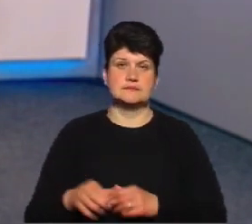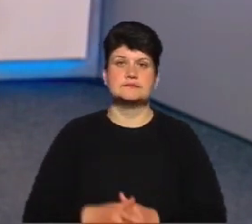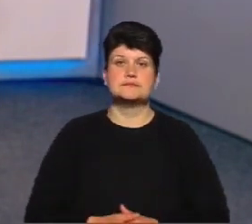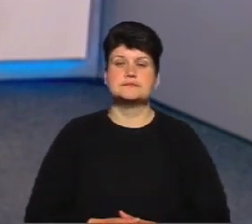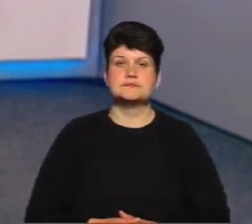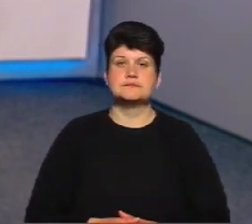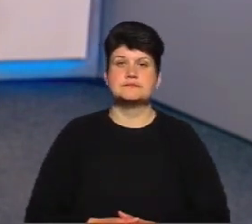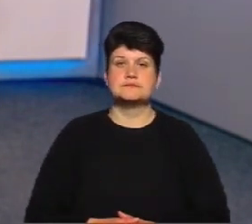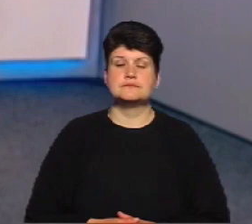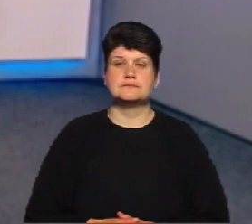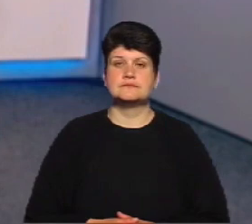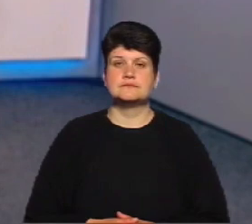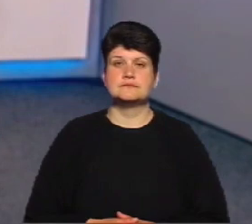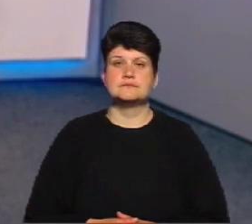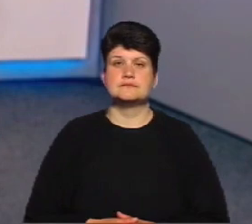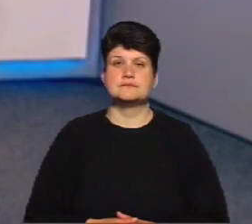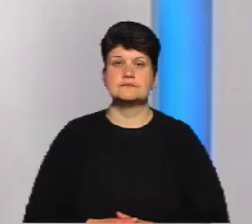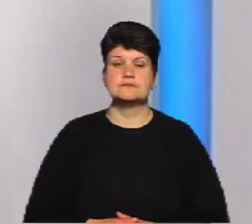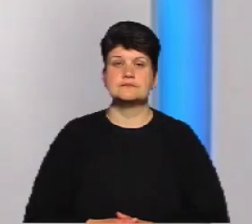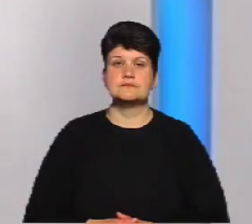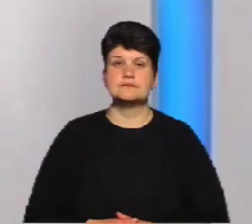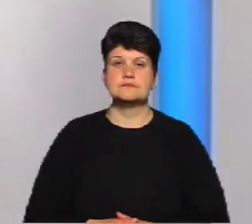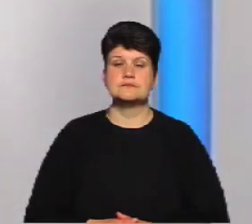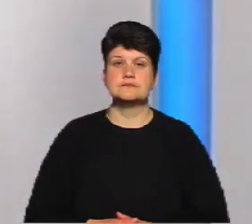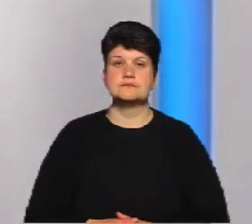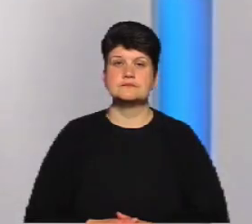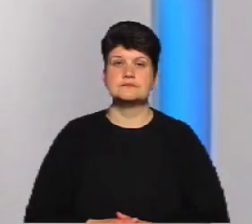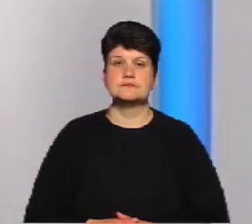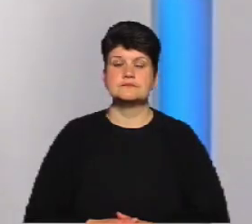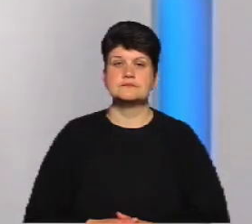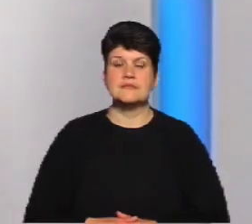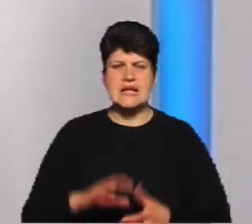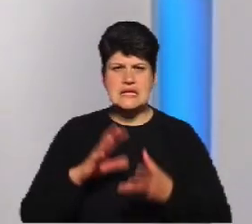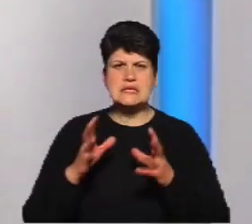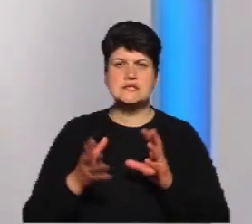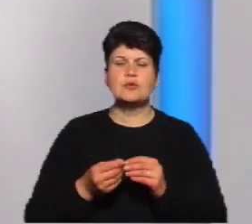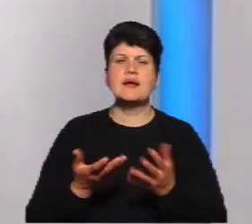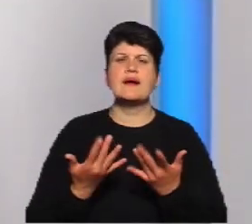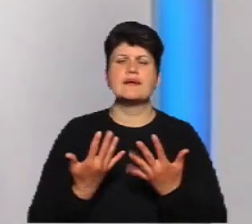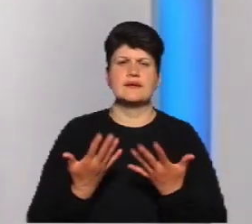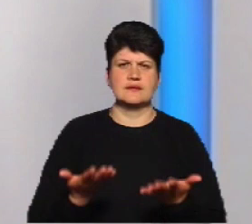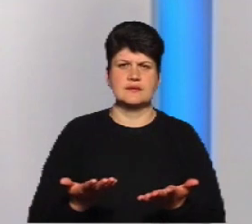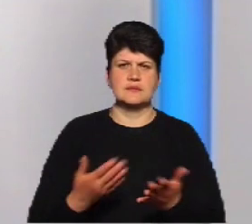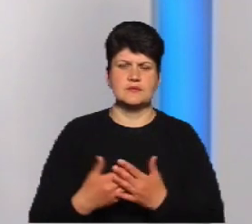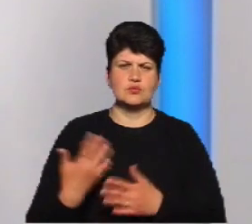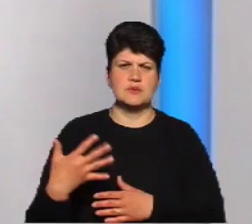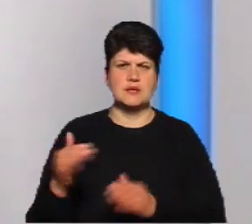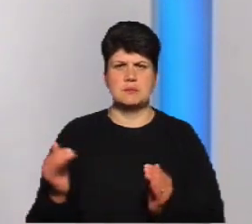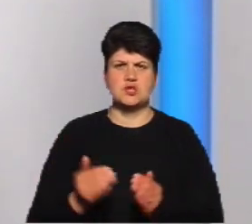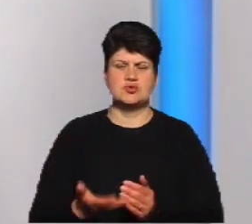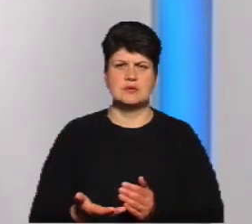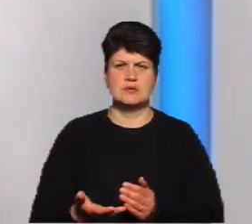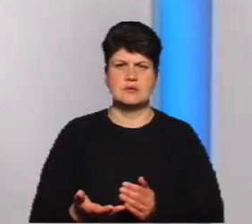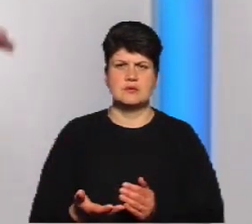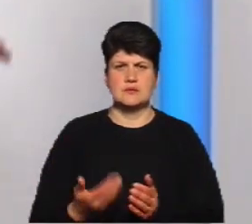Отже... А загалом яка їх кількість? Близько 50 чи менше? так, десь